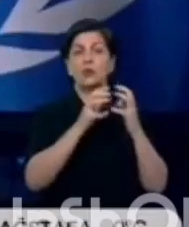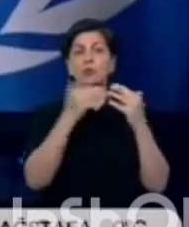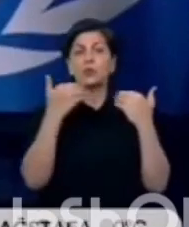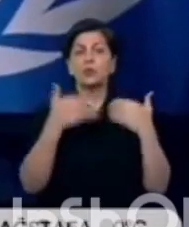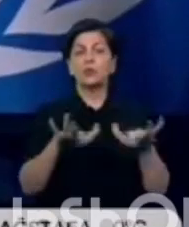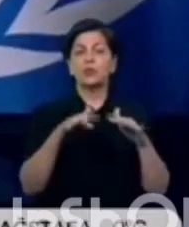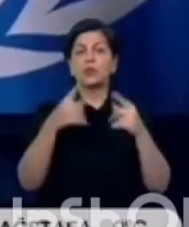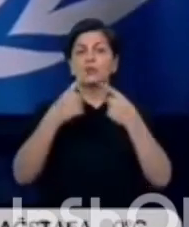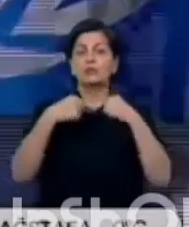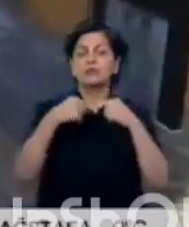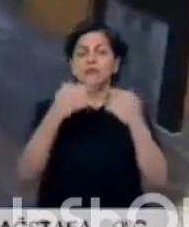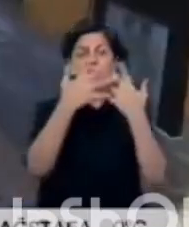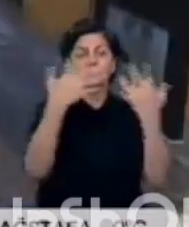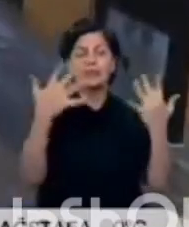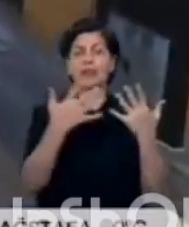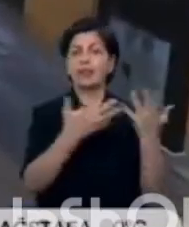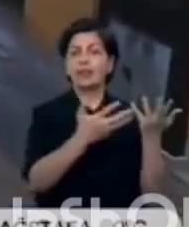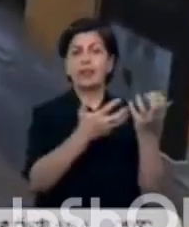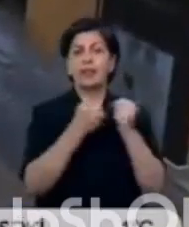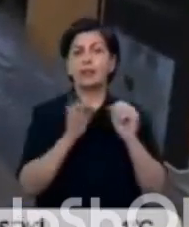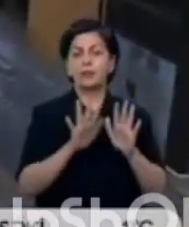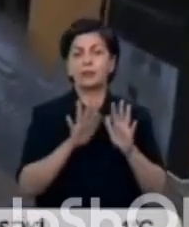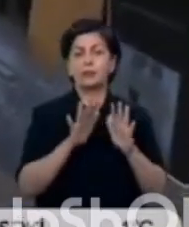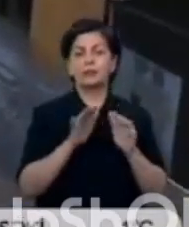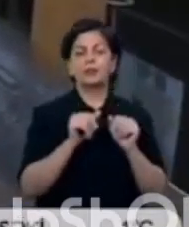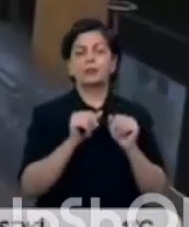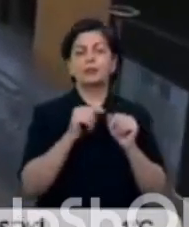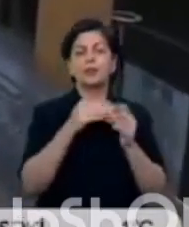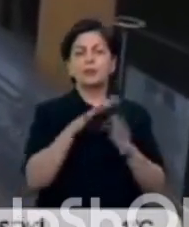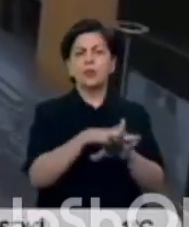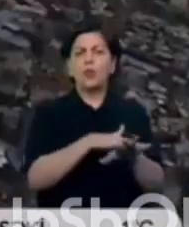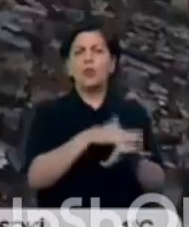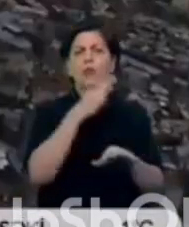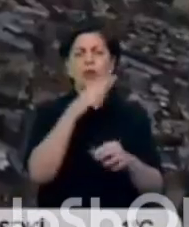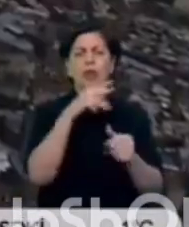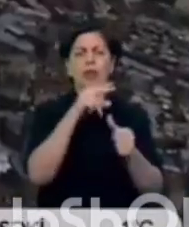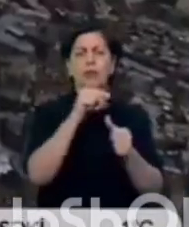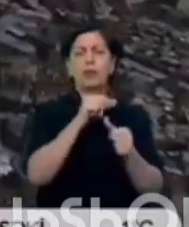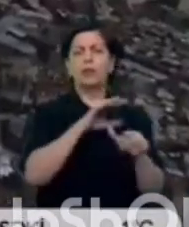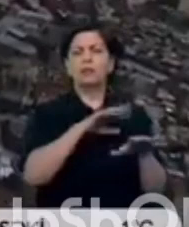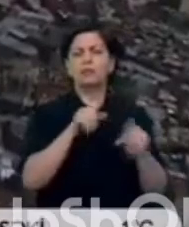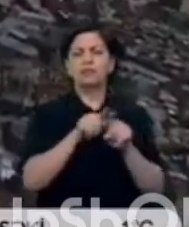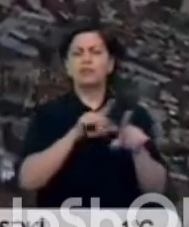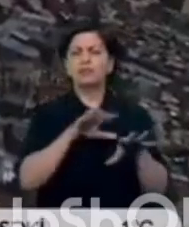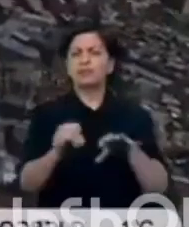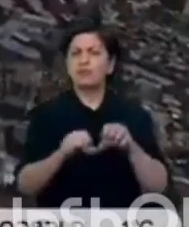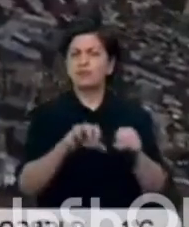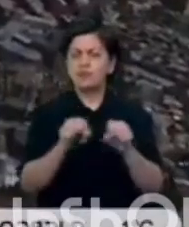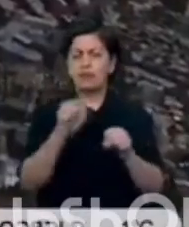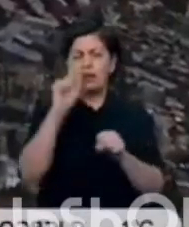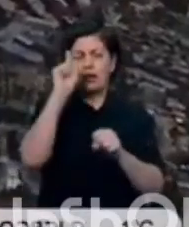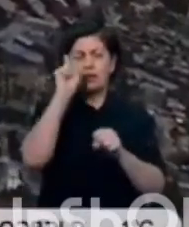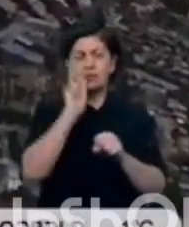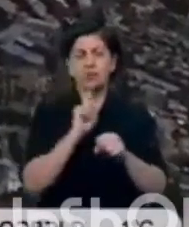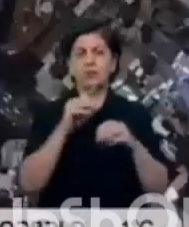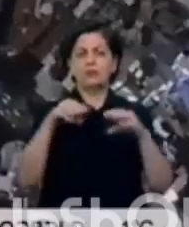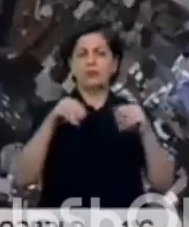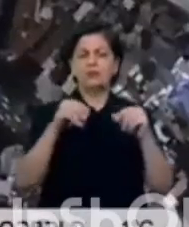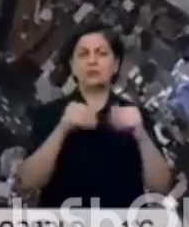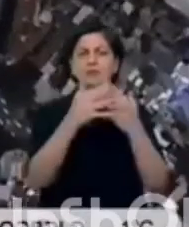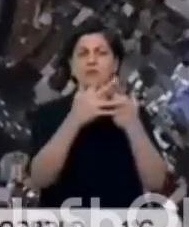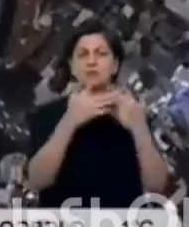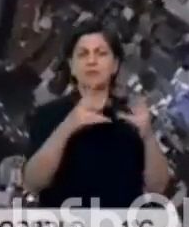qəbul edilmir. Uzun illərdir işğal siyasəti yeridən Ermənistan bütün çağırışlara baxmayaraq əsassız iddialarından eləcə